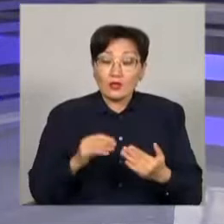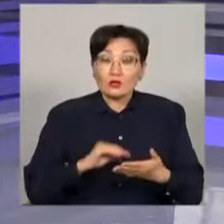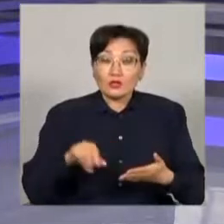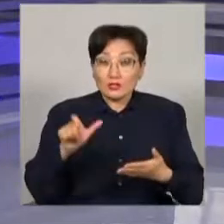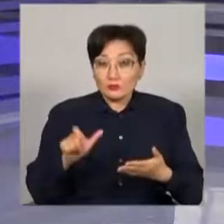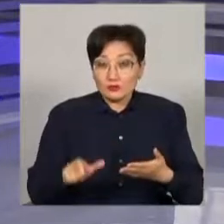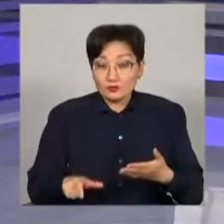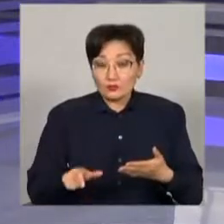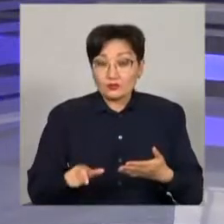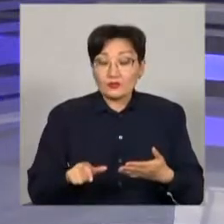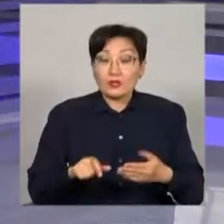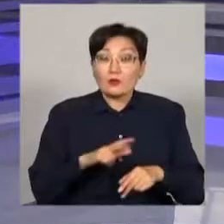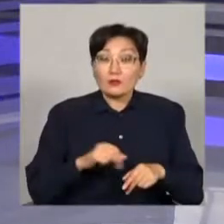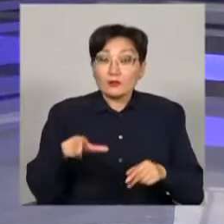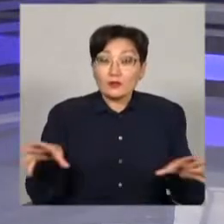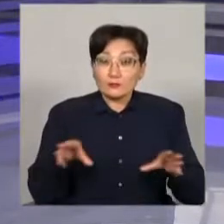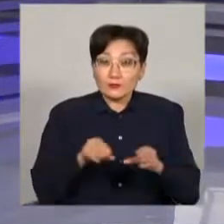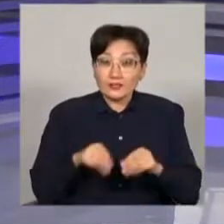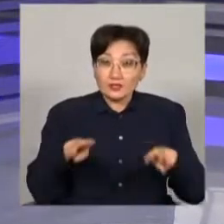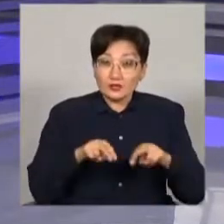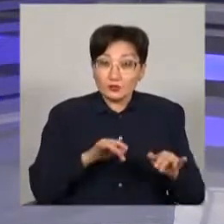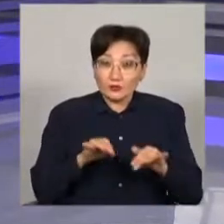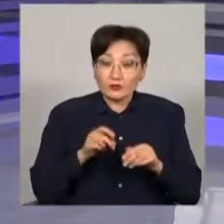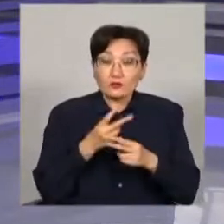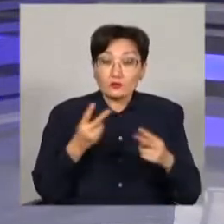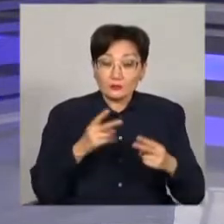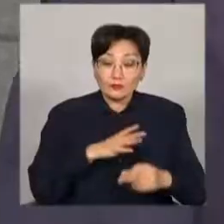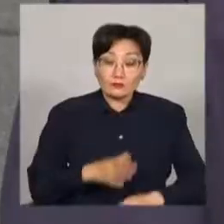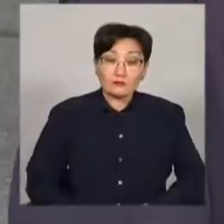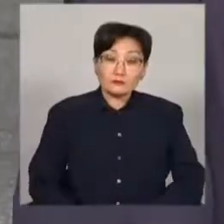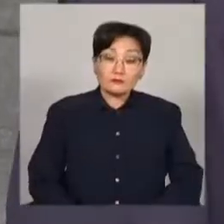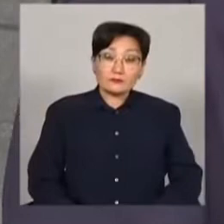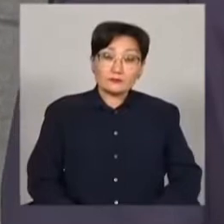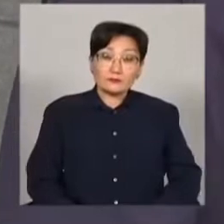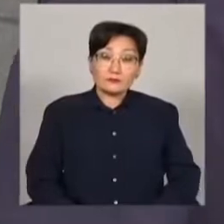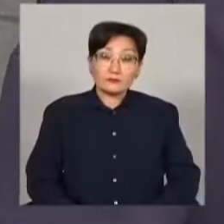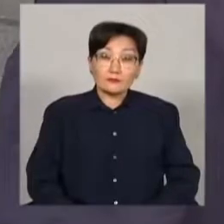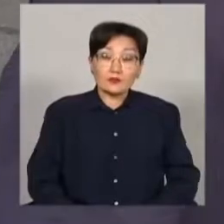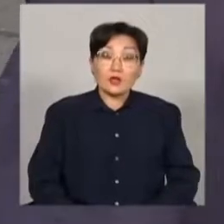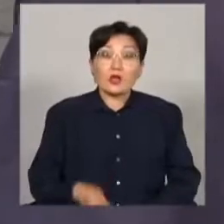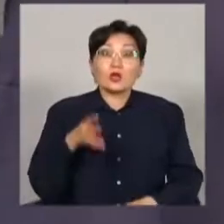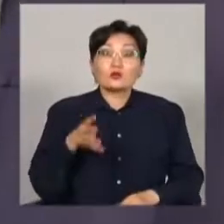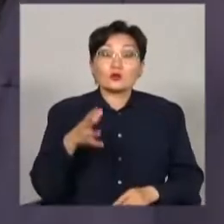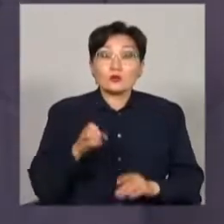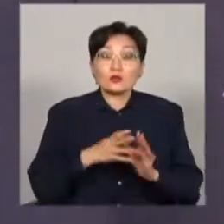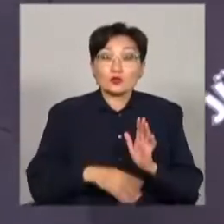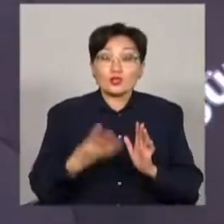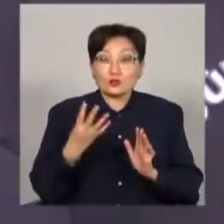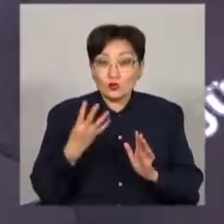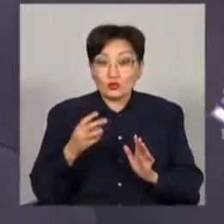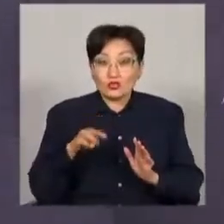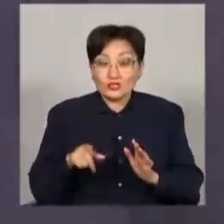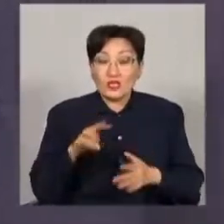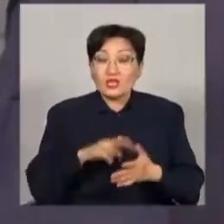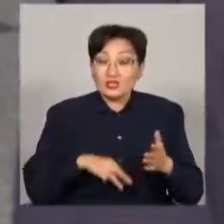Оразай Нұртай тәртіп сақшыларымен бірге рейдке шығып қайтты. Айыппұлыңыз 4594 теңге көрсетеді. 7